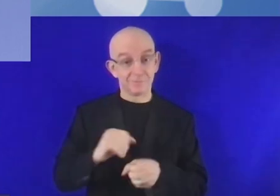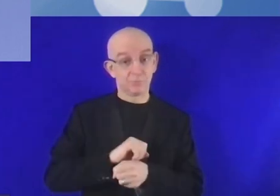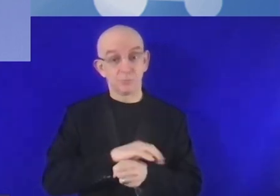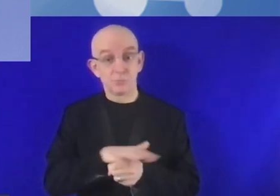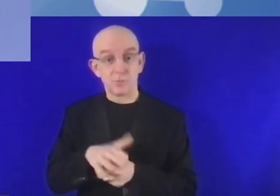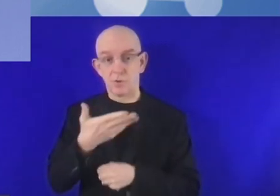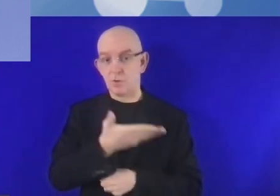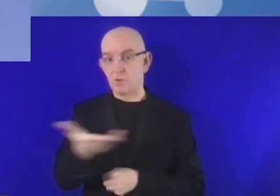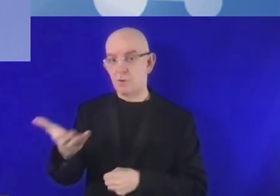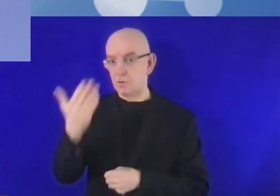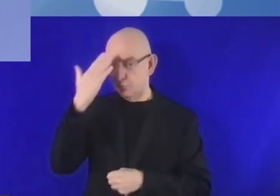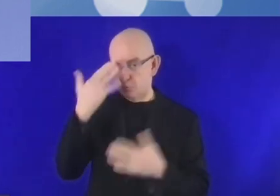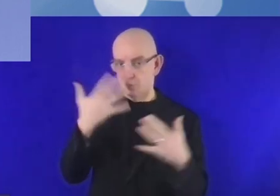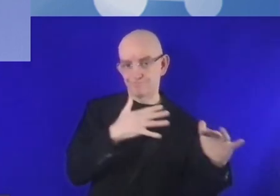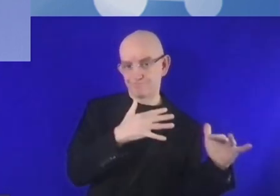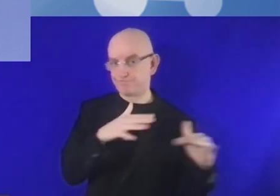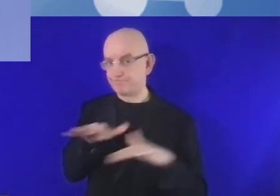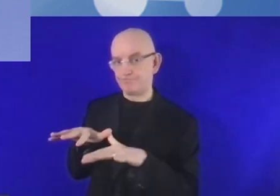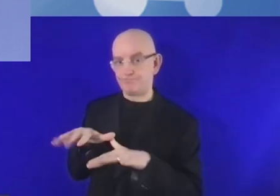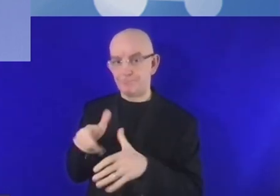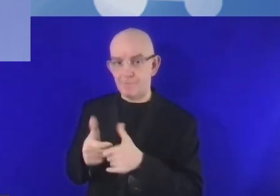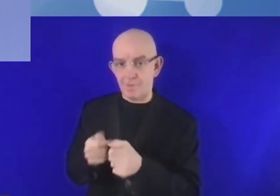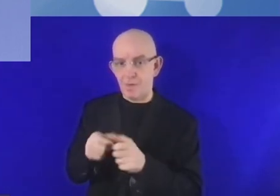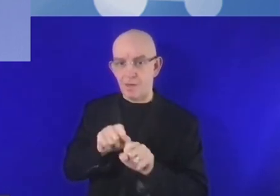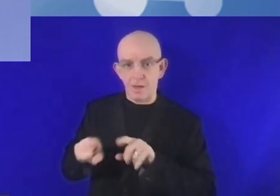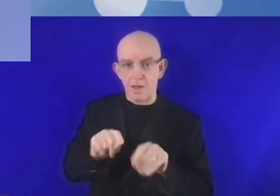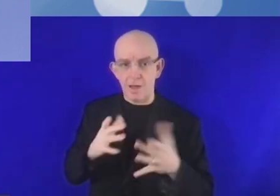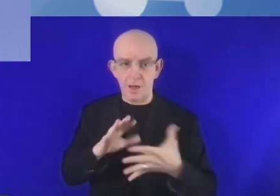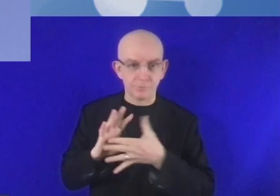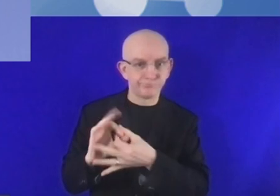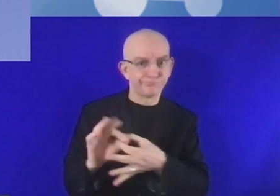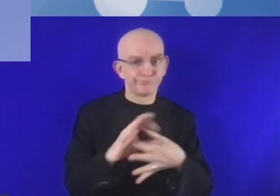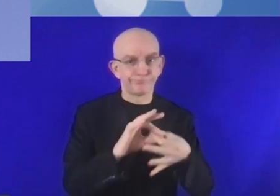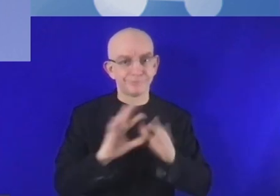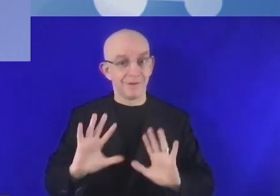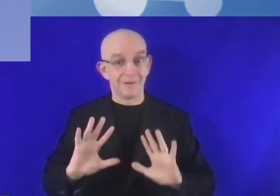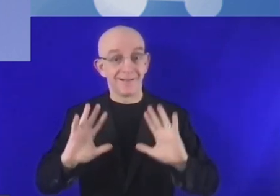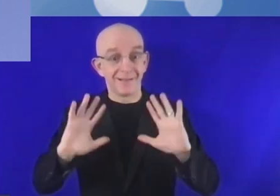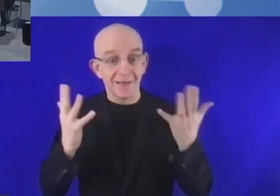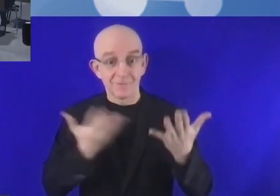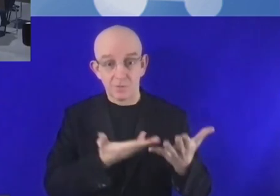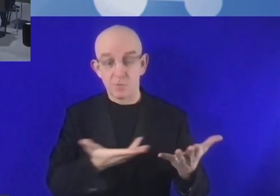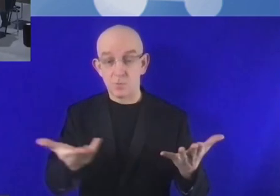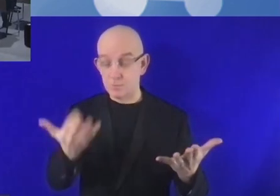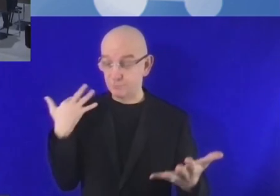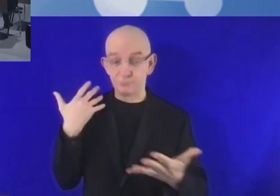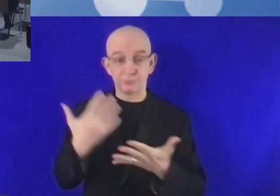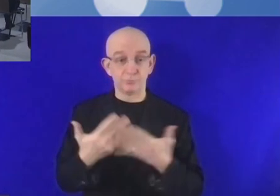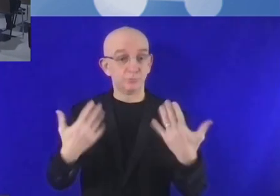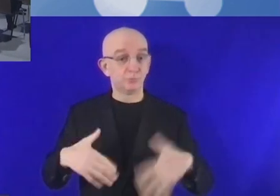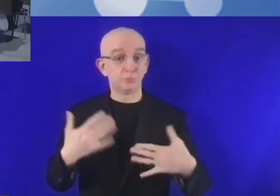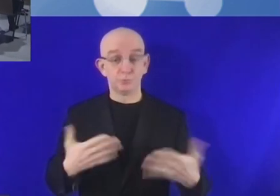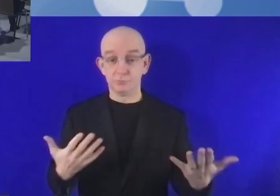pandemii COVID-19 internet okazał się niezwykle przydatny, pomógł nam organizować nasze